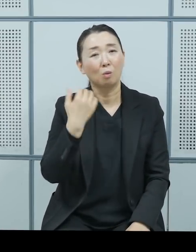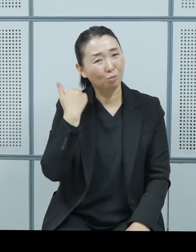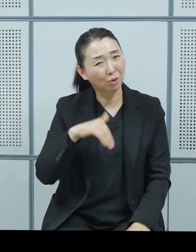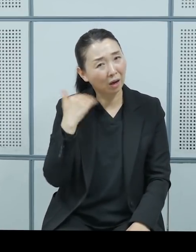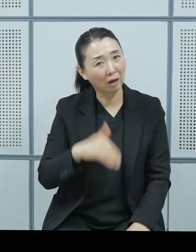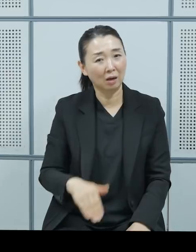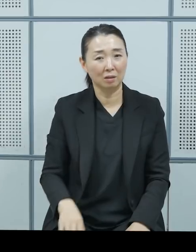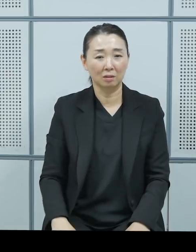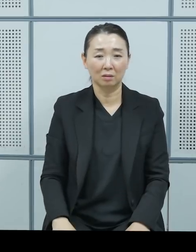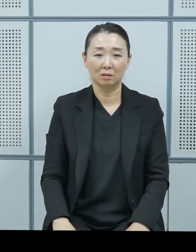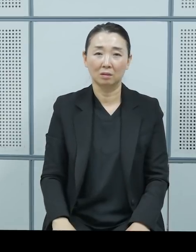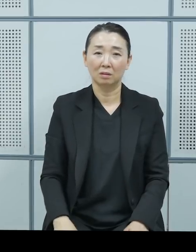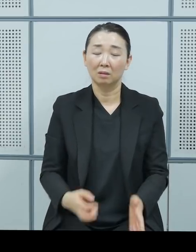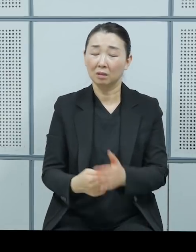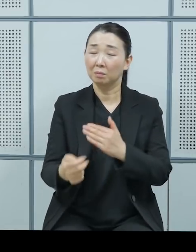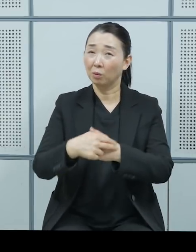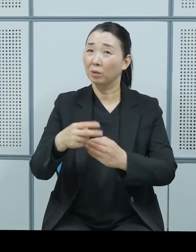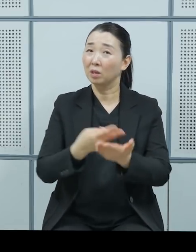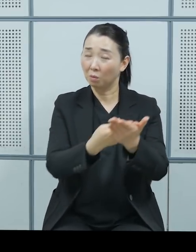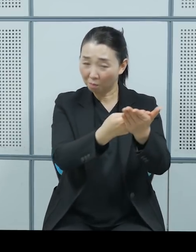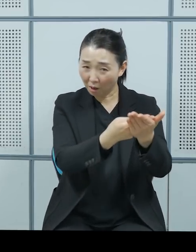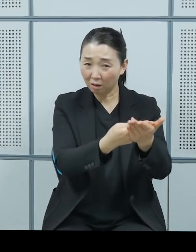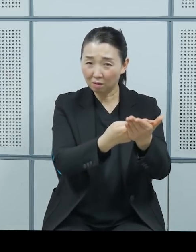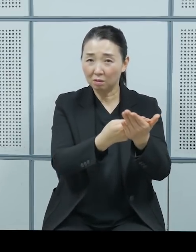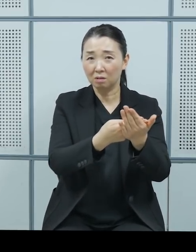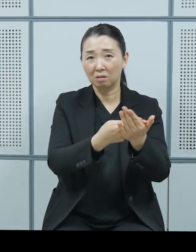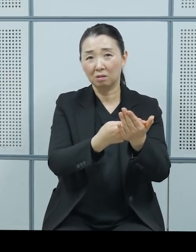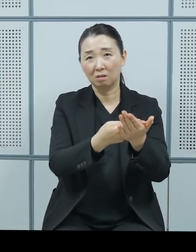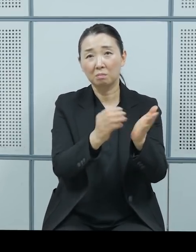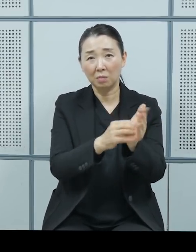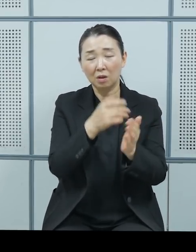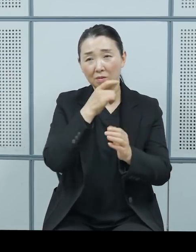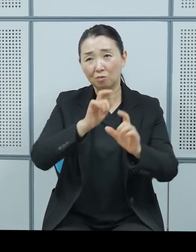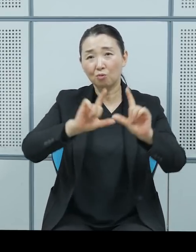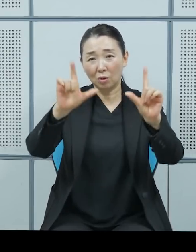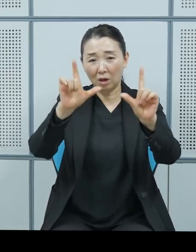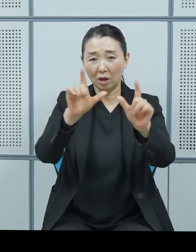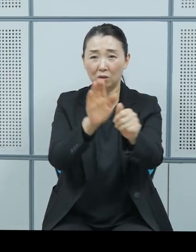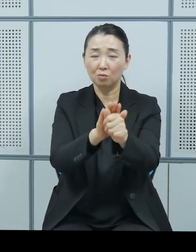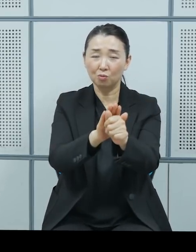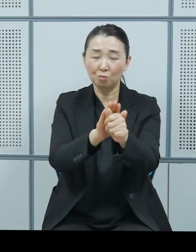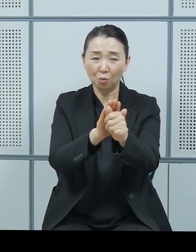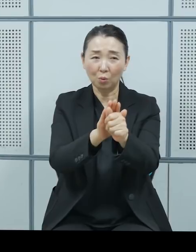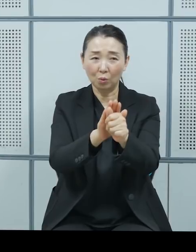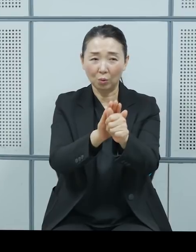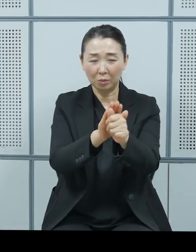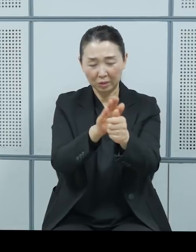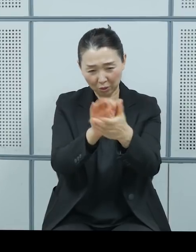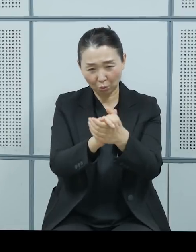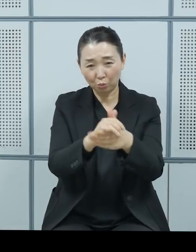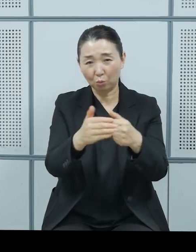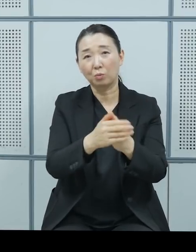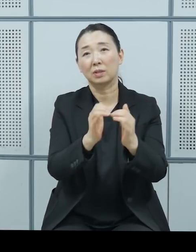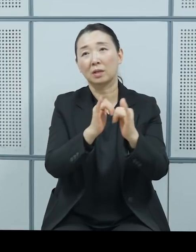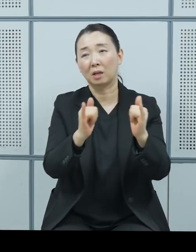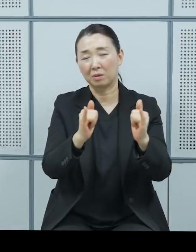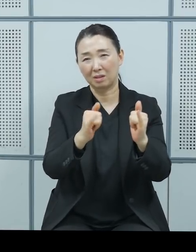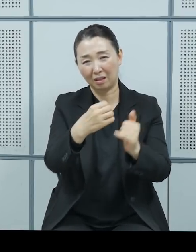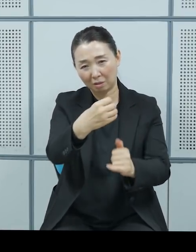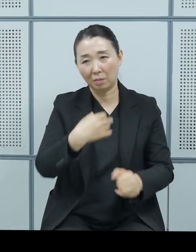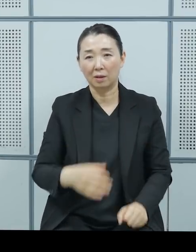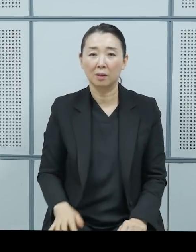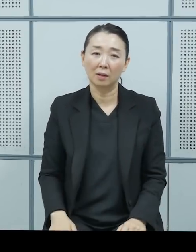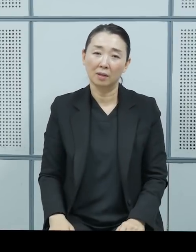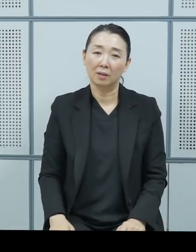그래서 병원에다 입원을 시켰는데 수요일 날쯤 어느 중보자가 저한테 예. 김 목사님